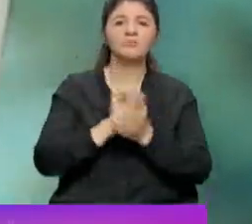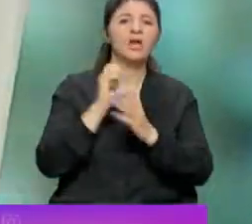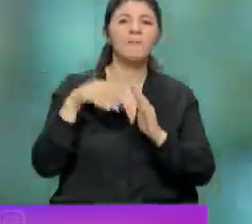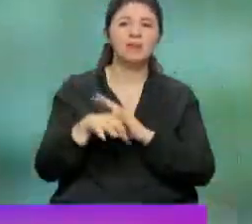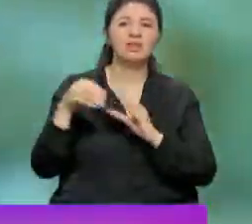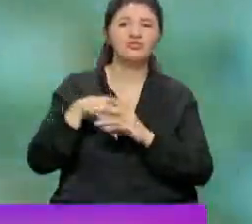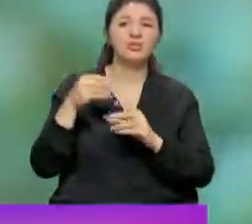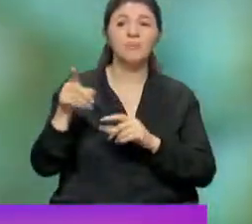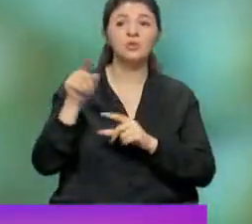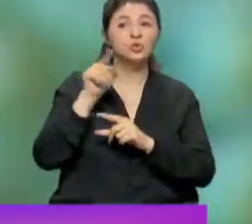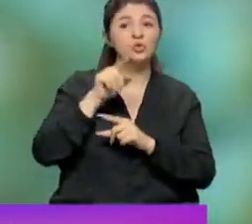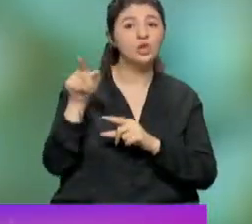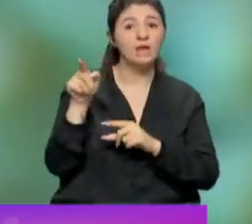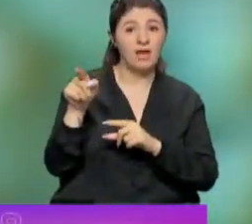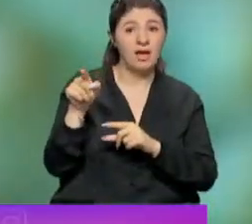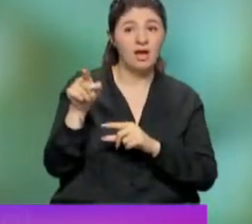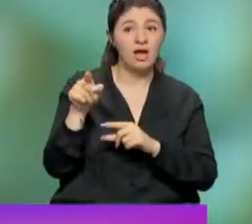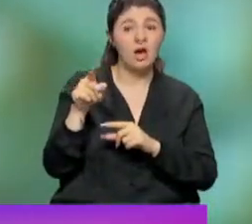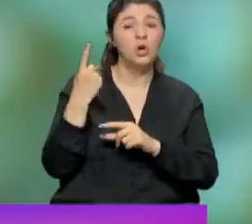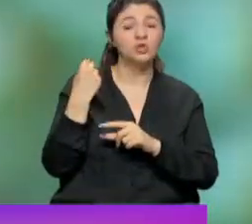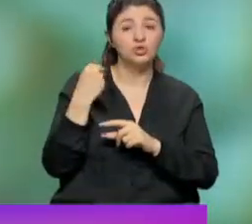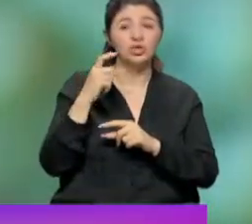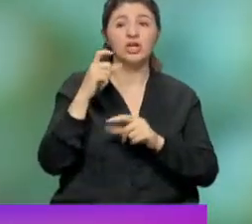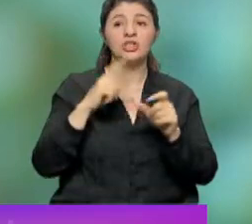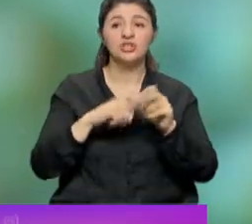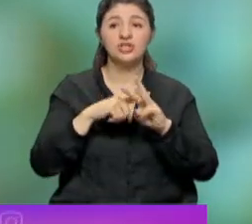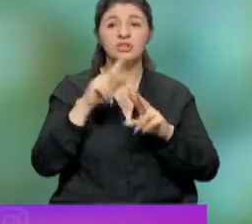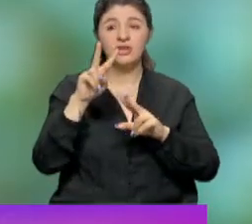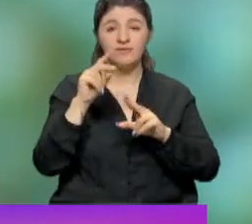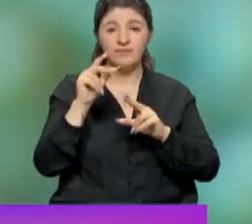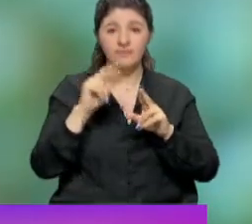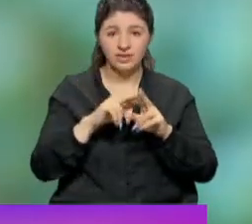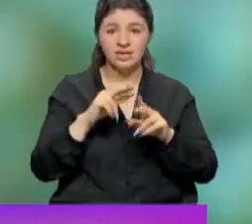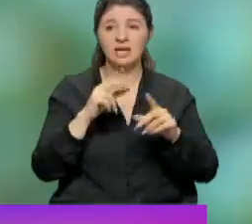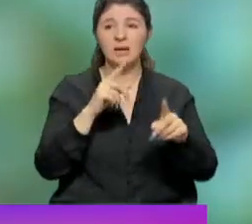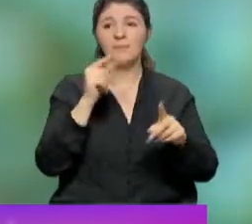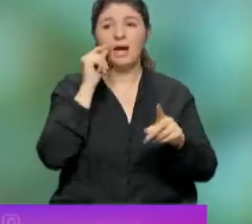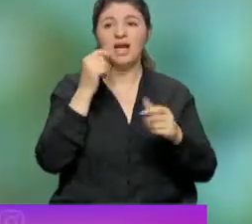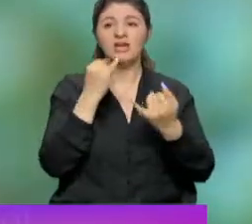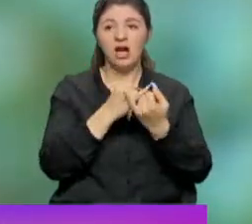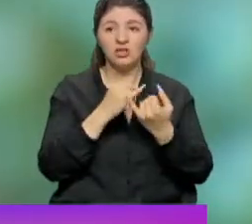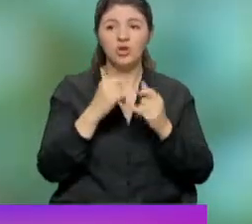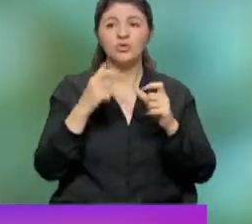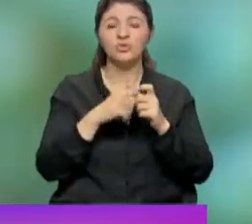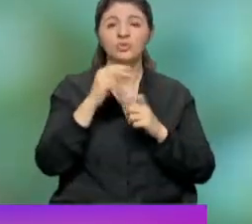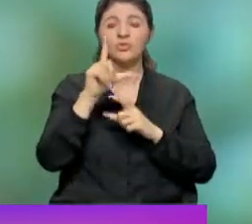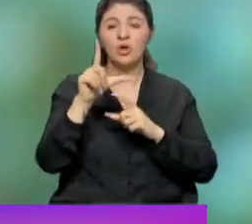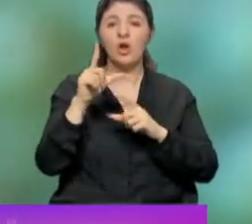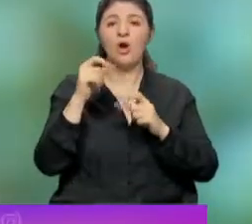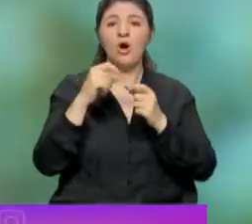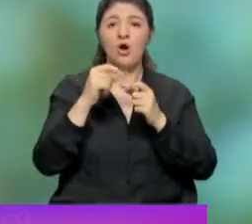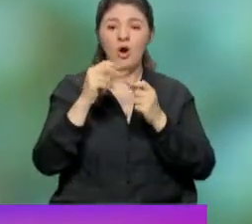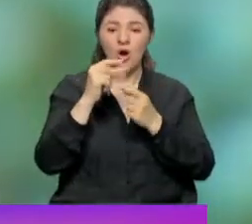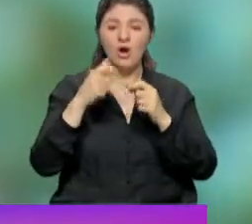fakat şurada Ben dün Çevik Bir'in kardeşi bu Gülören pişmişoğlu aradı